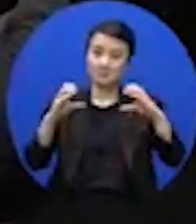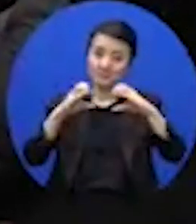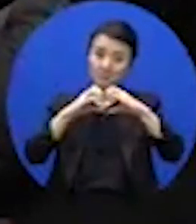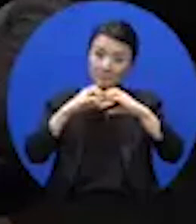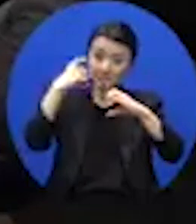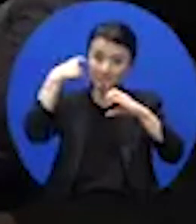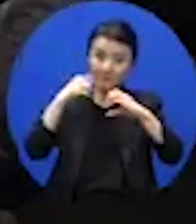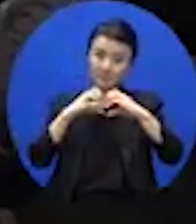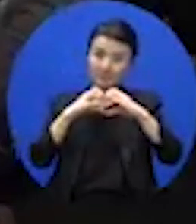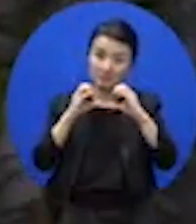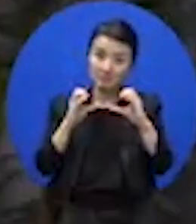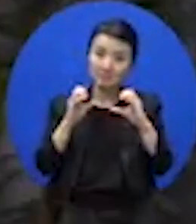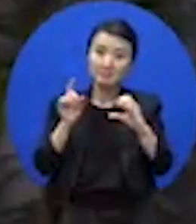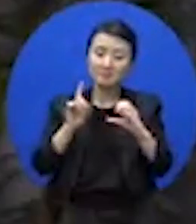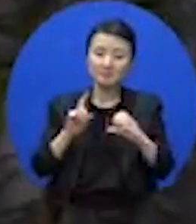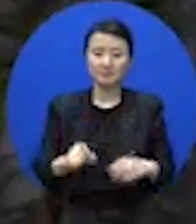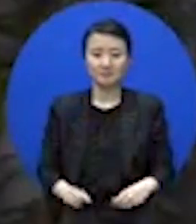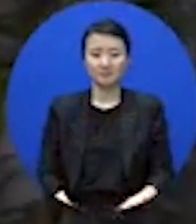보이세요? 어때요?